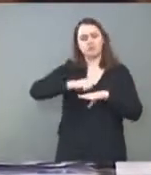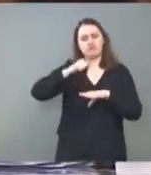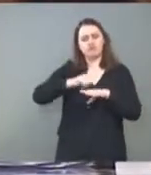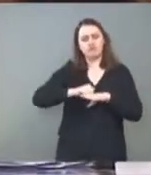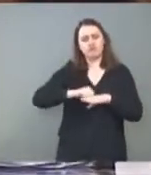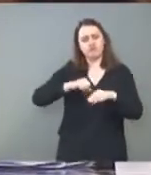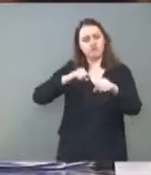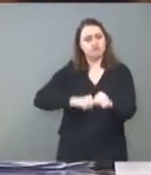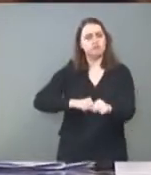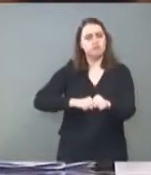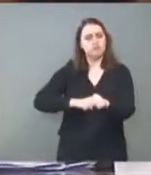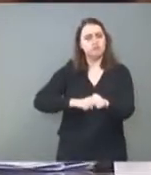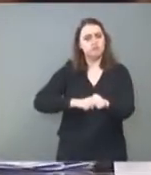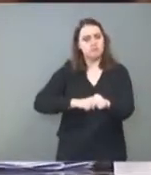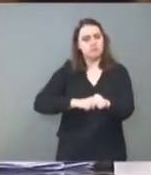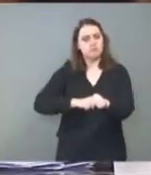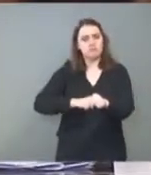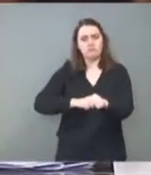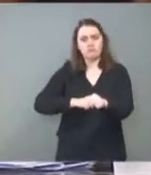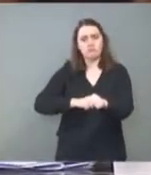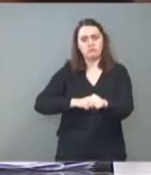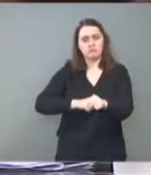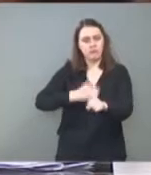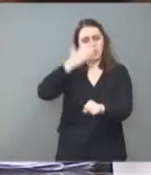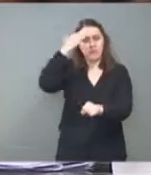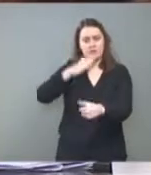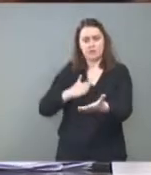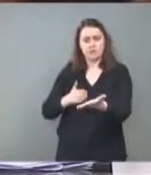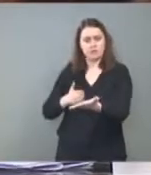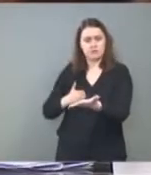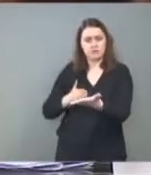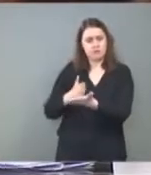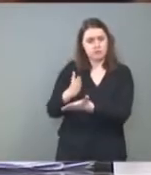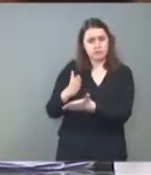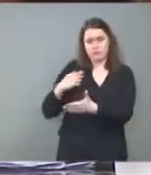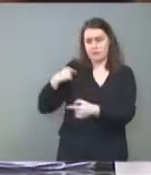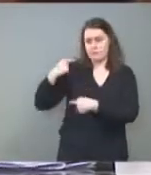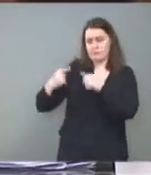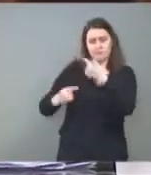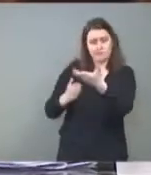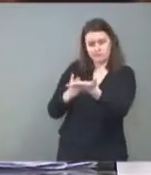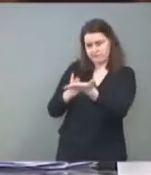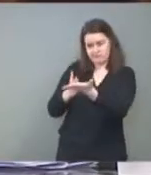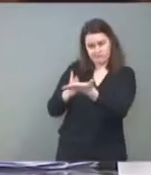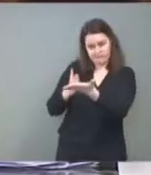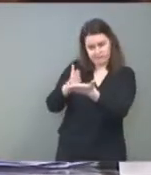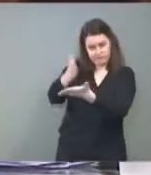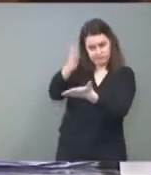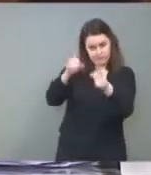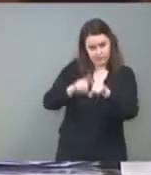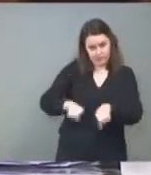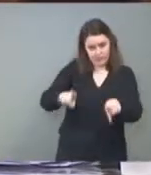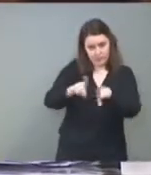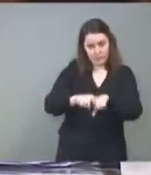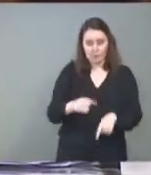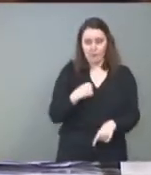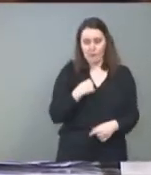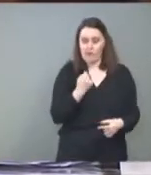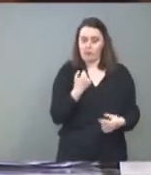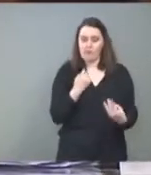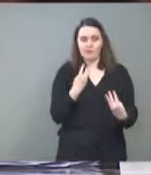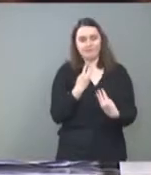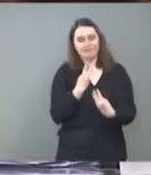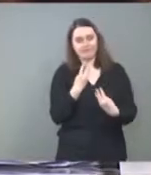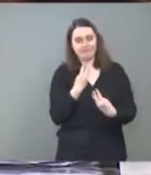déjà choisi notre affaire déjà depuis longtemps. Souvent, je me moque de nous-mêmes en disant c'est celui ou